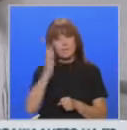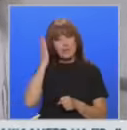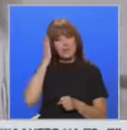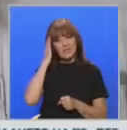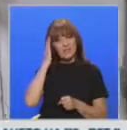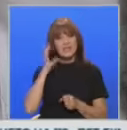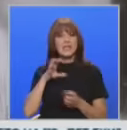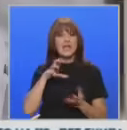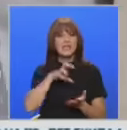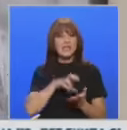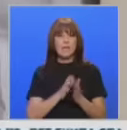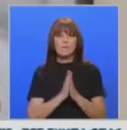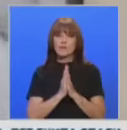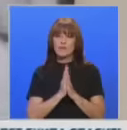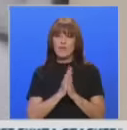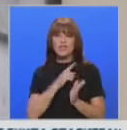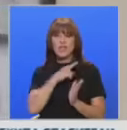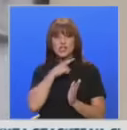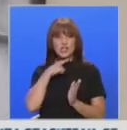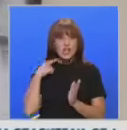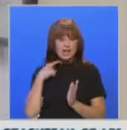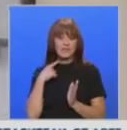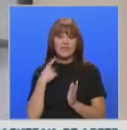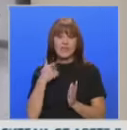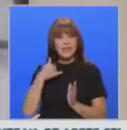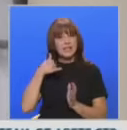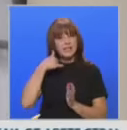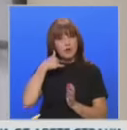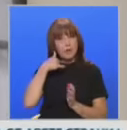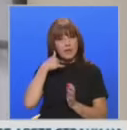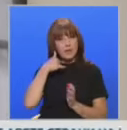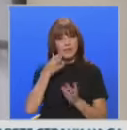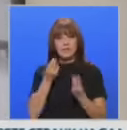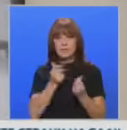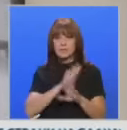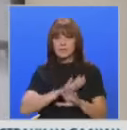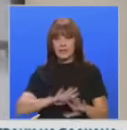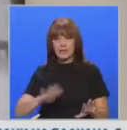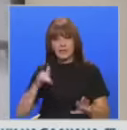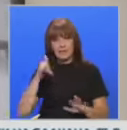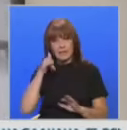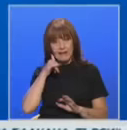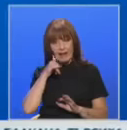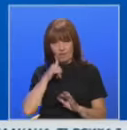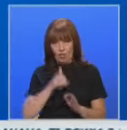и призовават жертвите да сигнализират на безплатната анонимна телефонна линия.